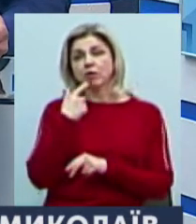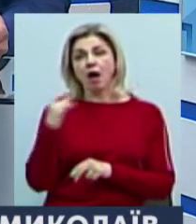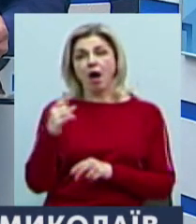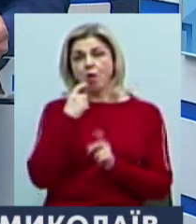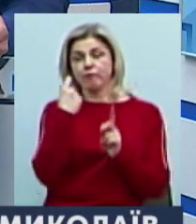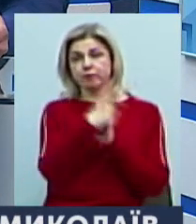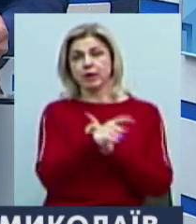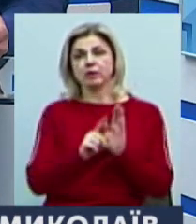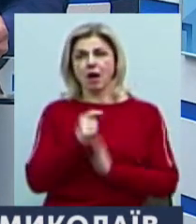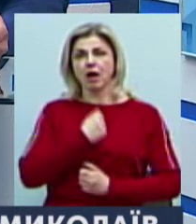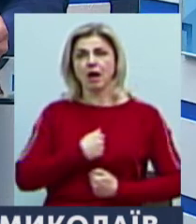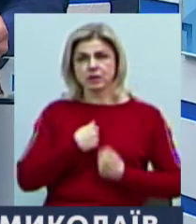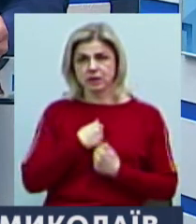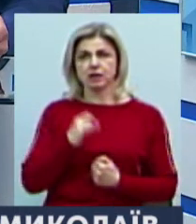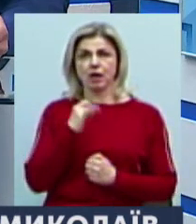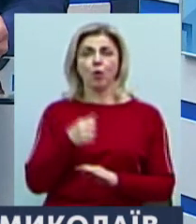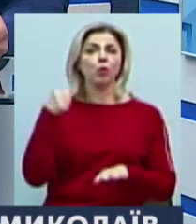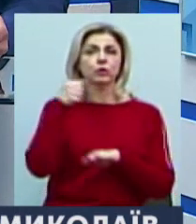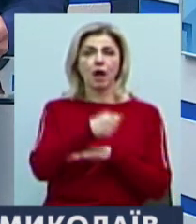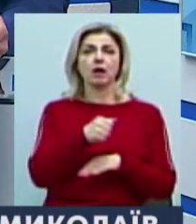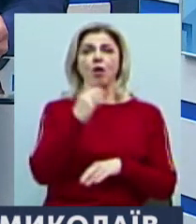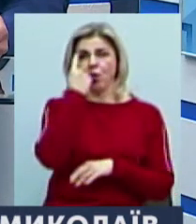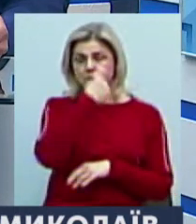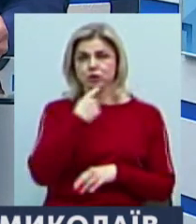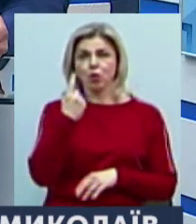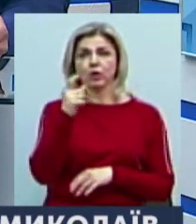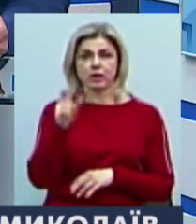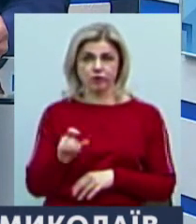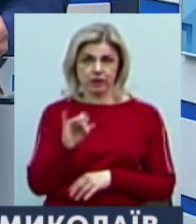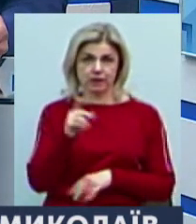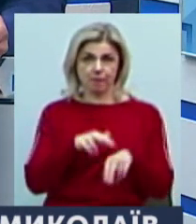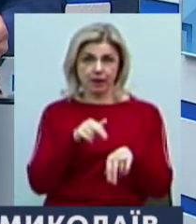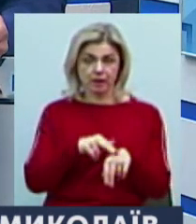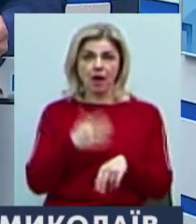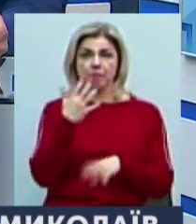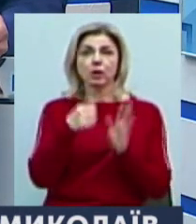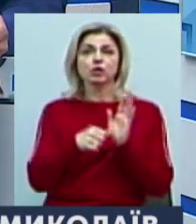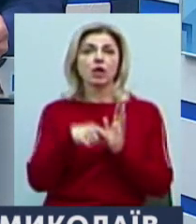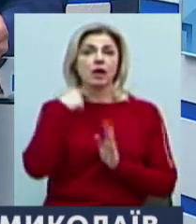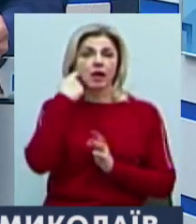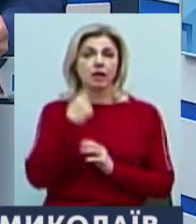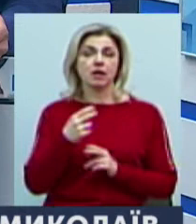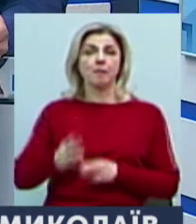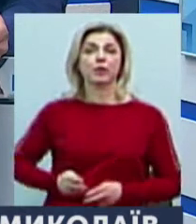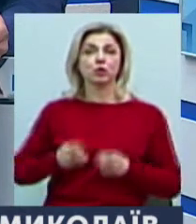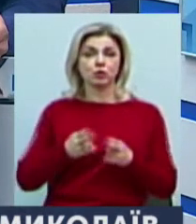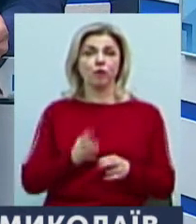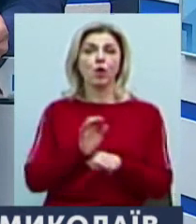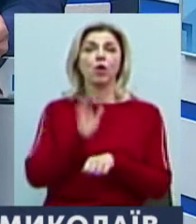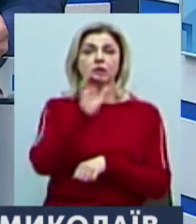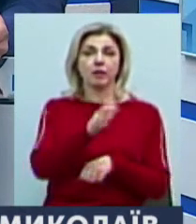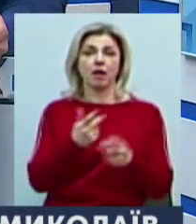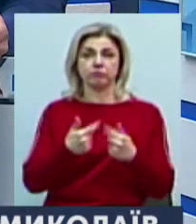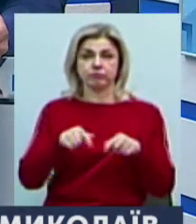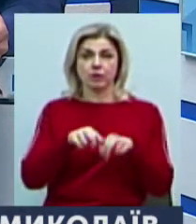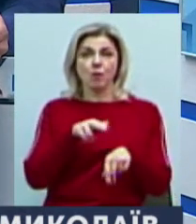чоловік почав агресивно поводитися і вдарив кулаком в обличчя одного з патрульних. 56-річного зловмисника відвезли у відділення